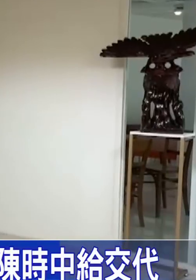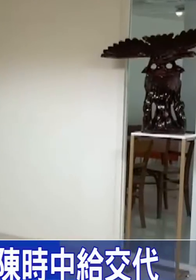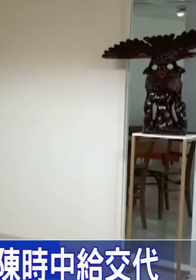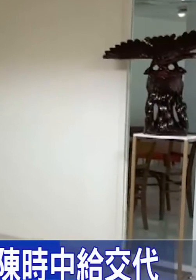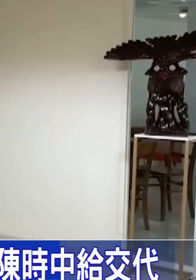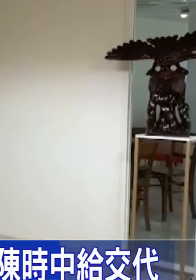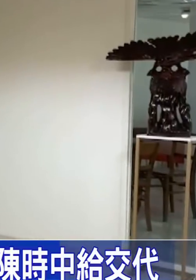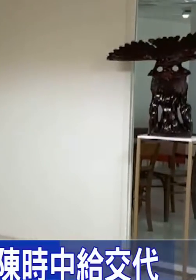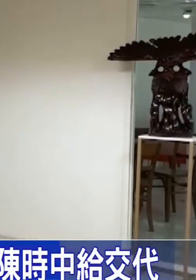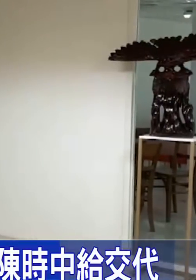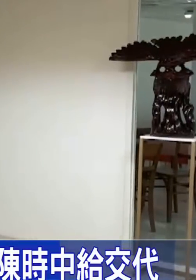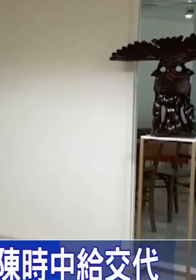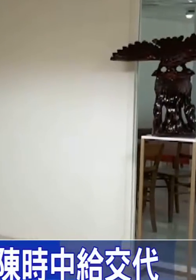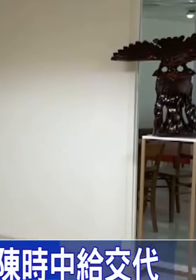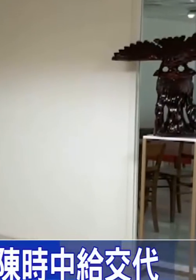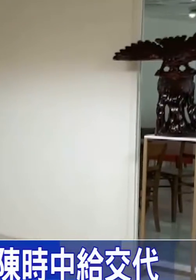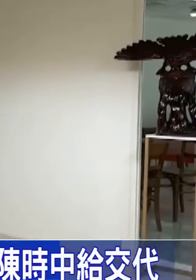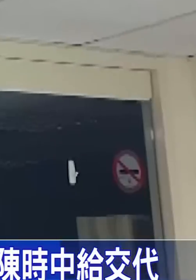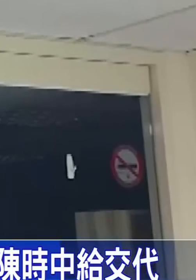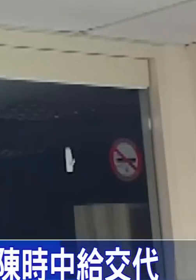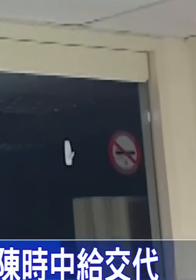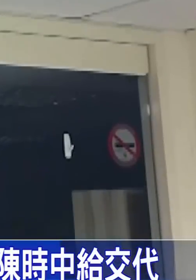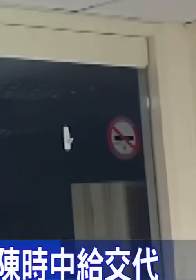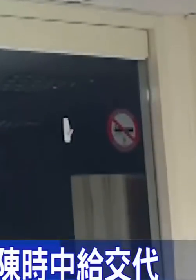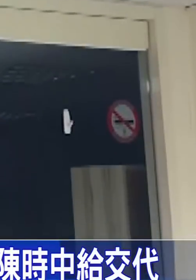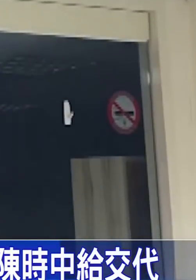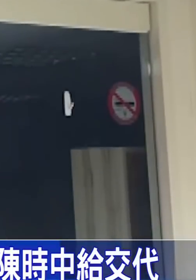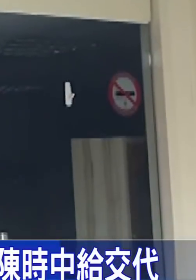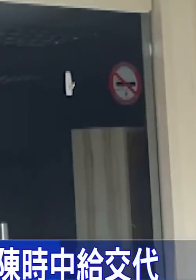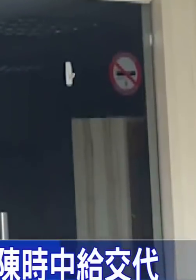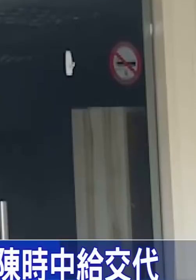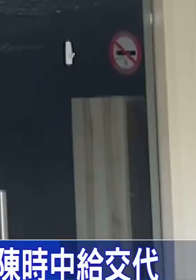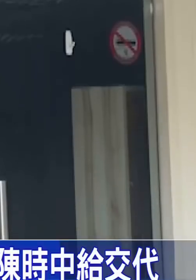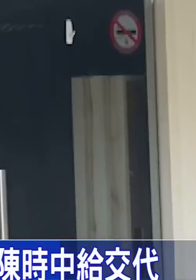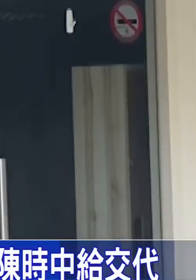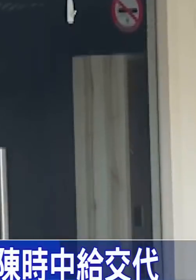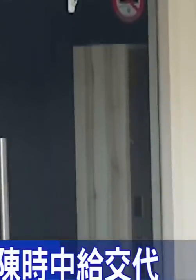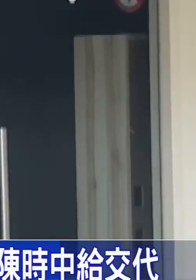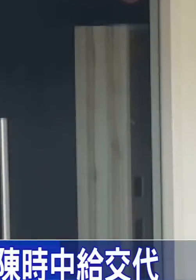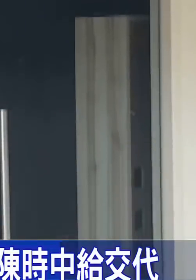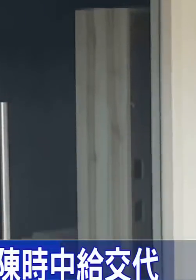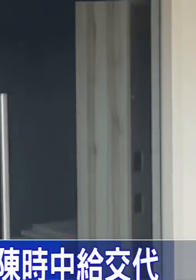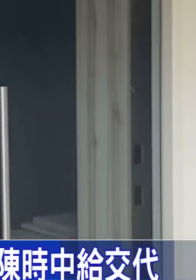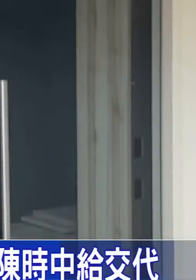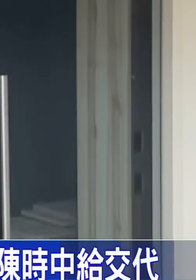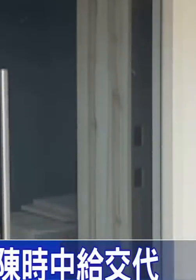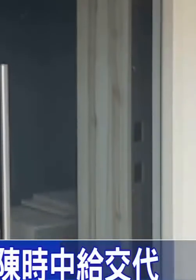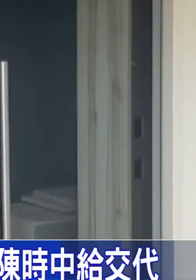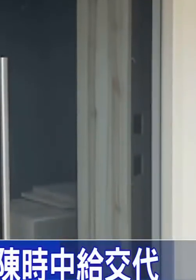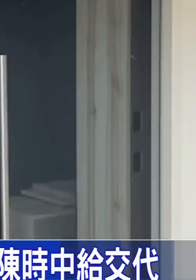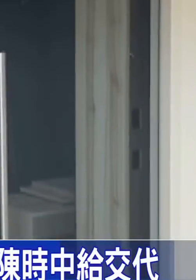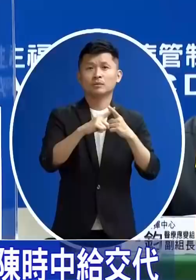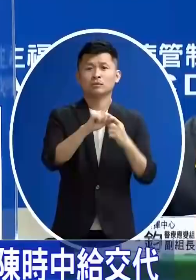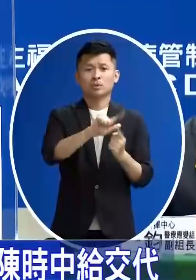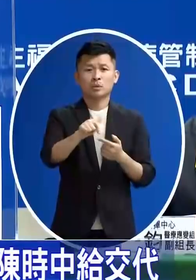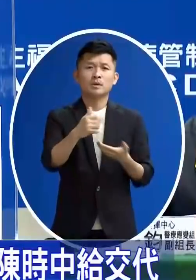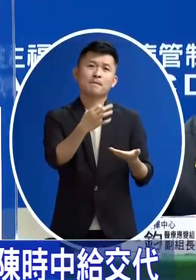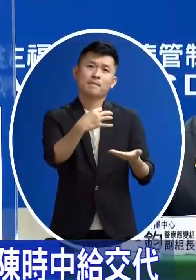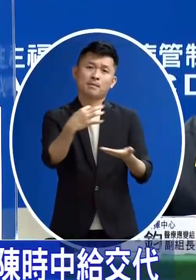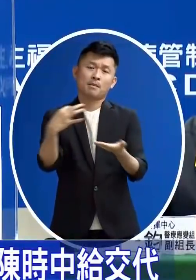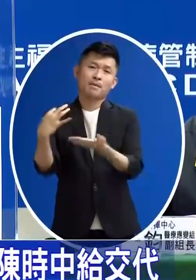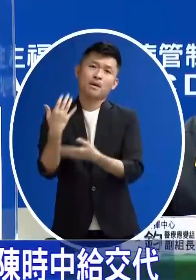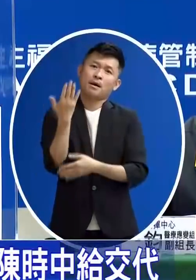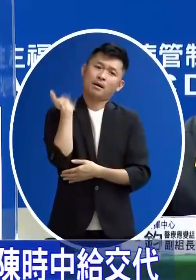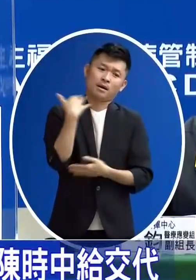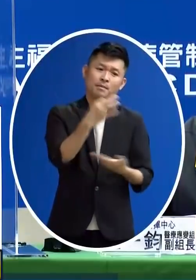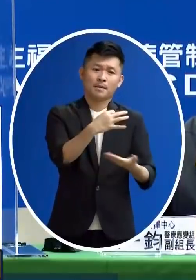去楼空。国民党团秀出5月2号指挥中心公文，质疑其中有鬼，要署名的陈部长给个交